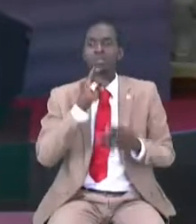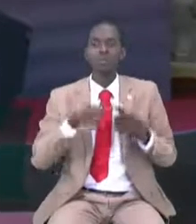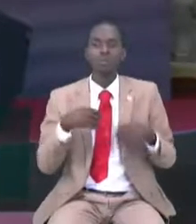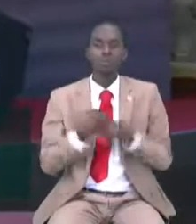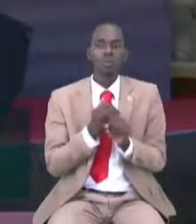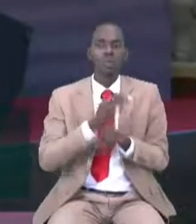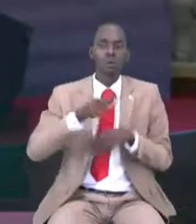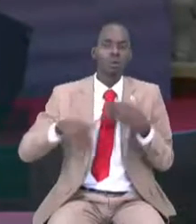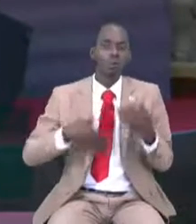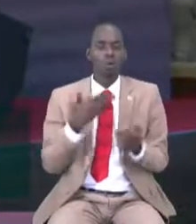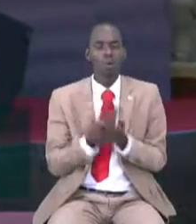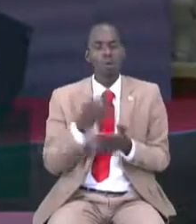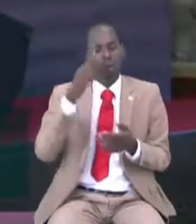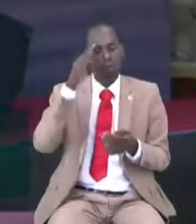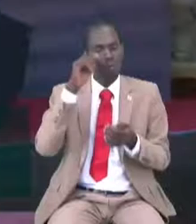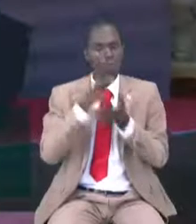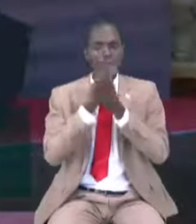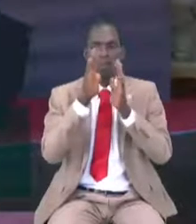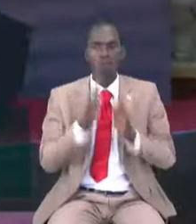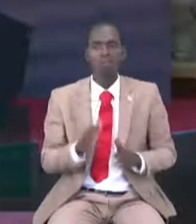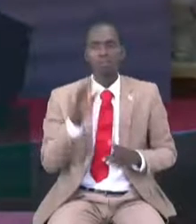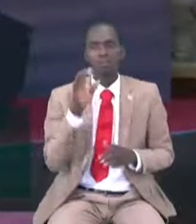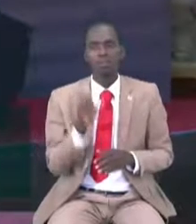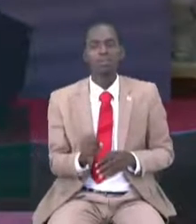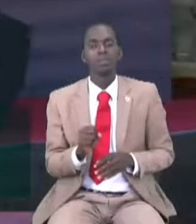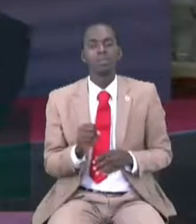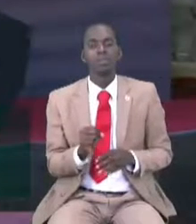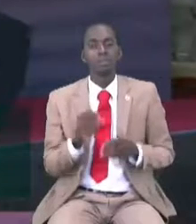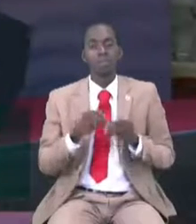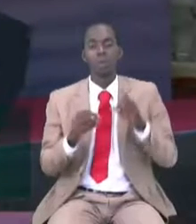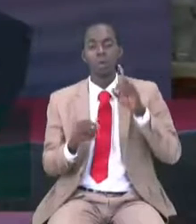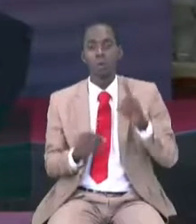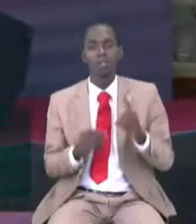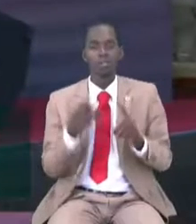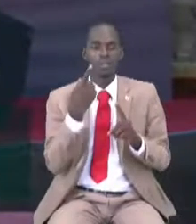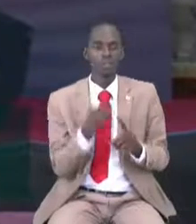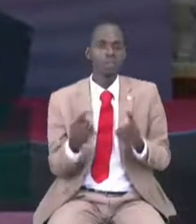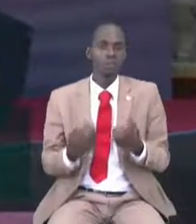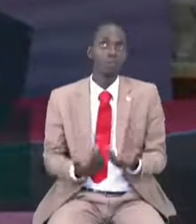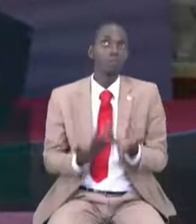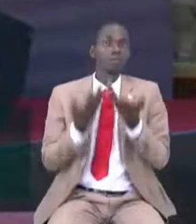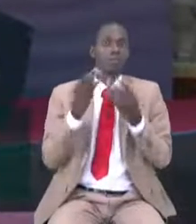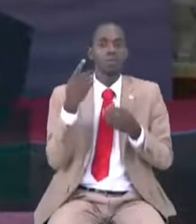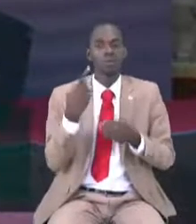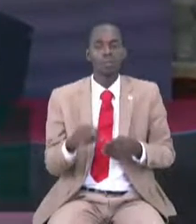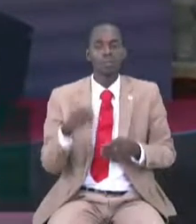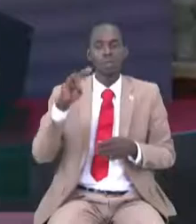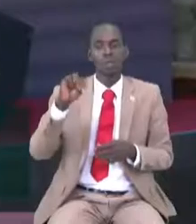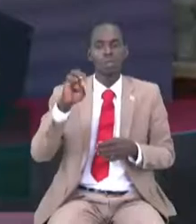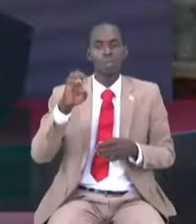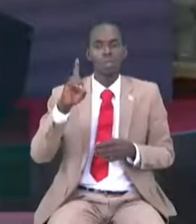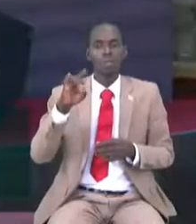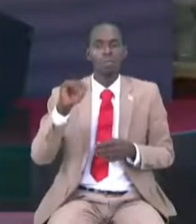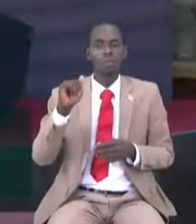le sacrifice du médiateur est pour tous les pécheurs. Nous allons à Ésaïe